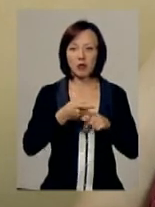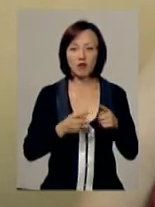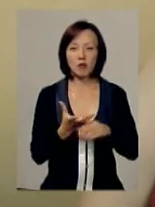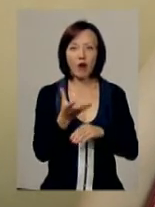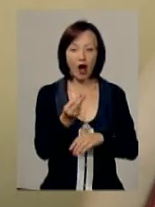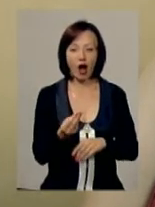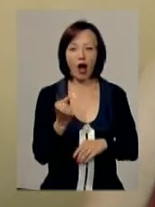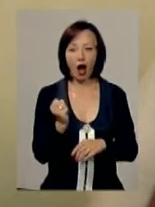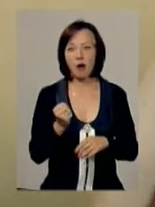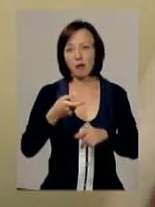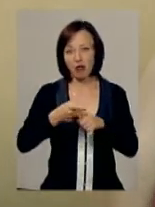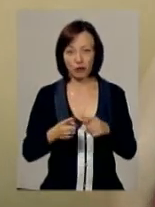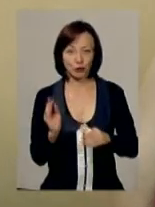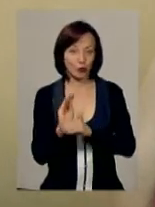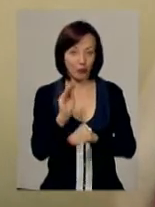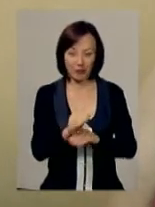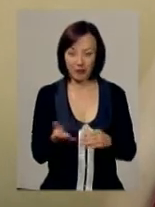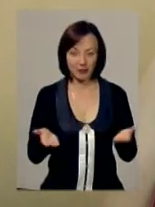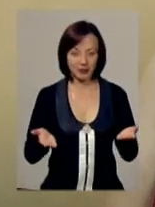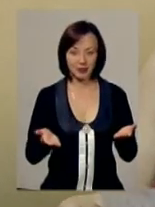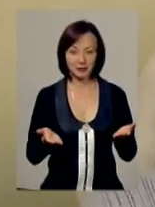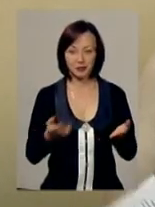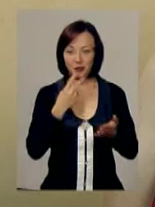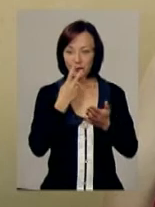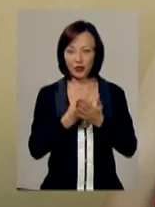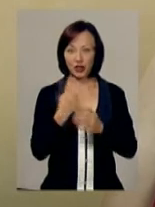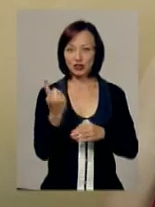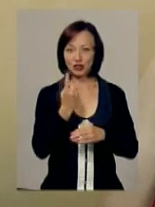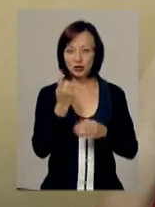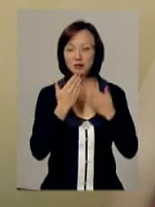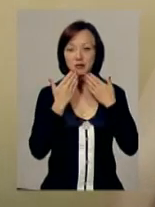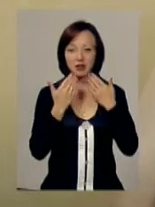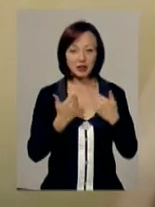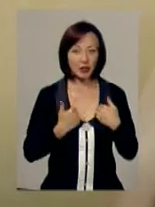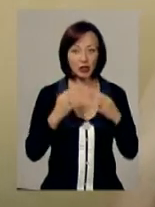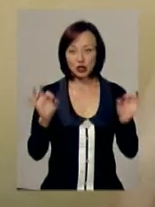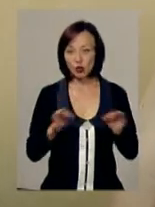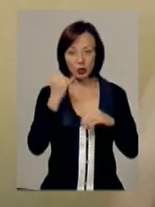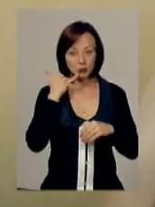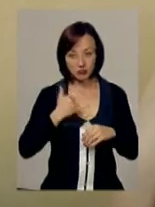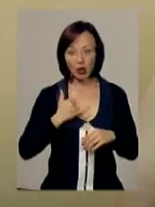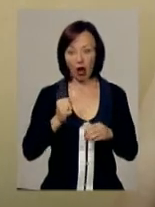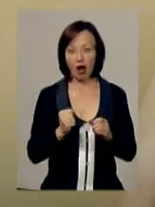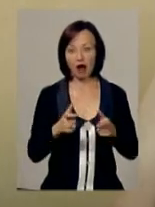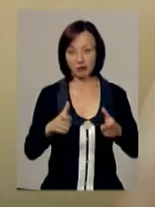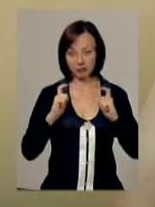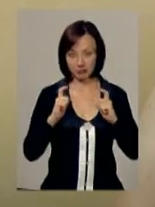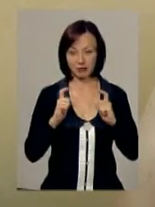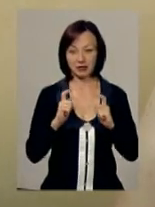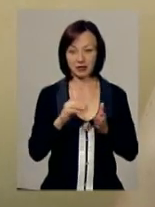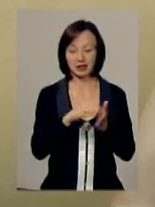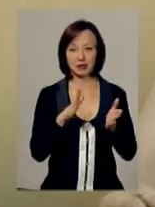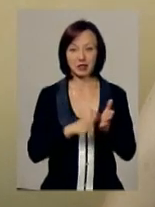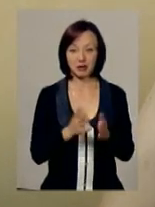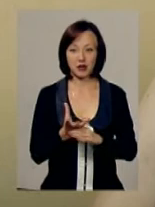а половину додали. Ну, не подивилися ні щочки, ні запитали, не позвонили, нічого, а прописали і